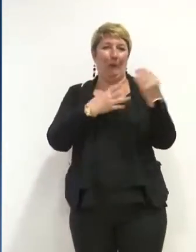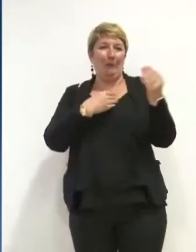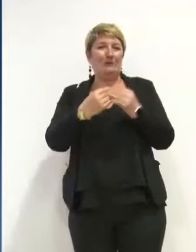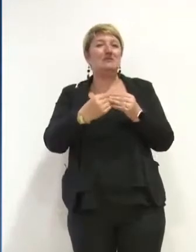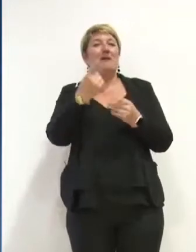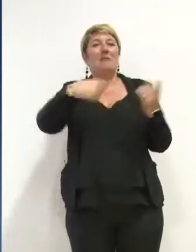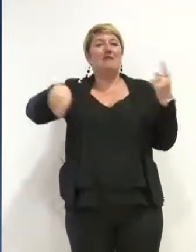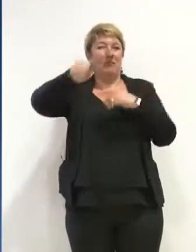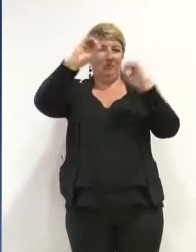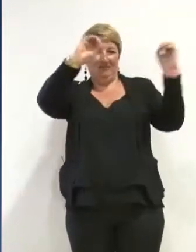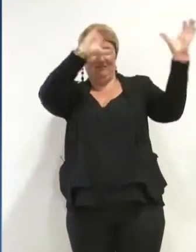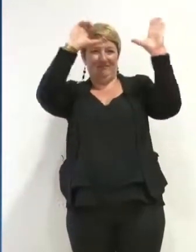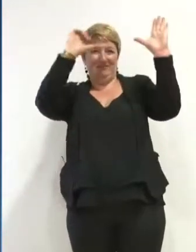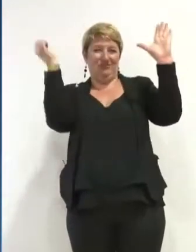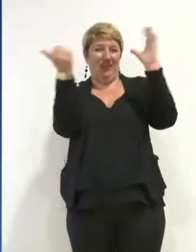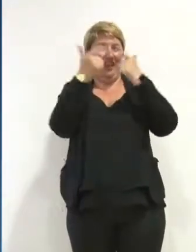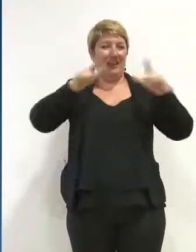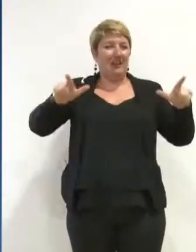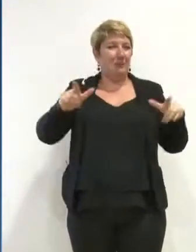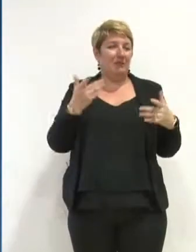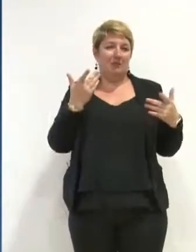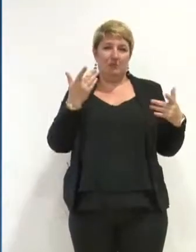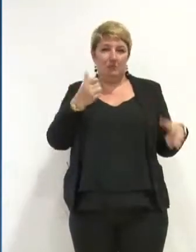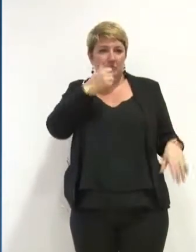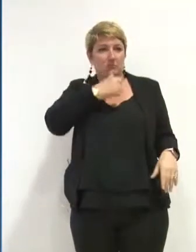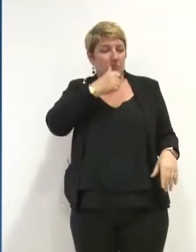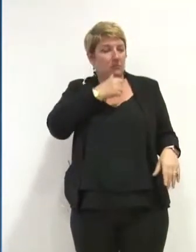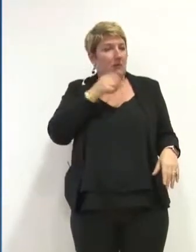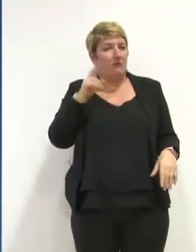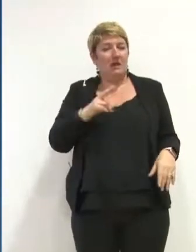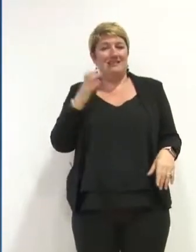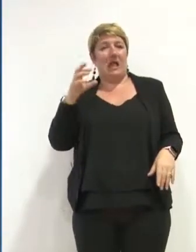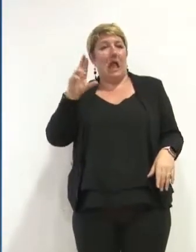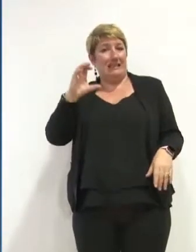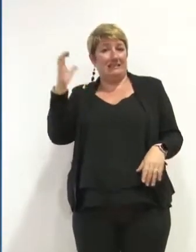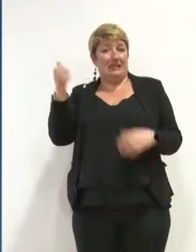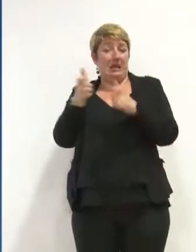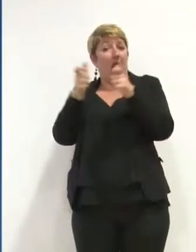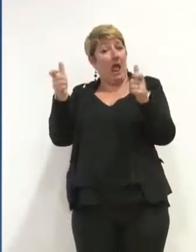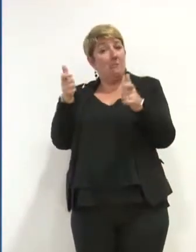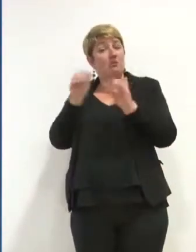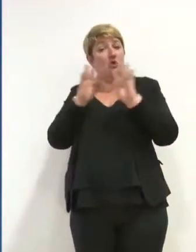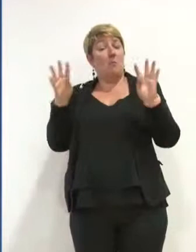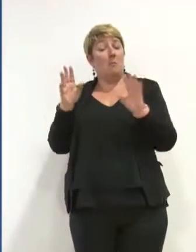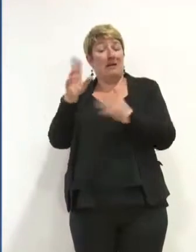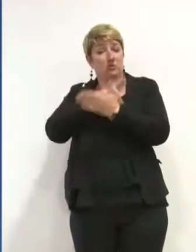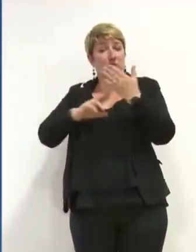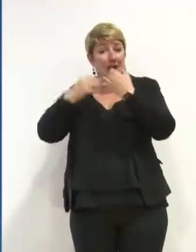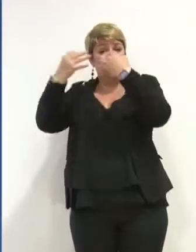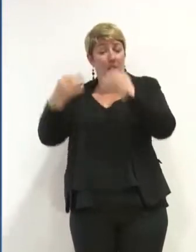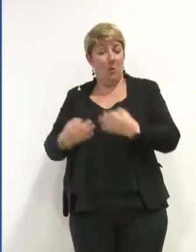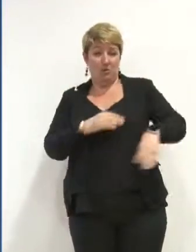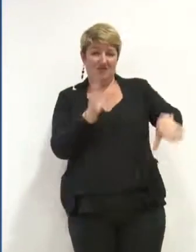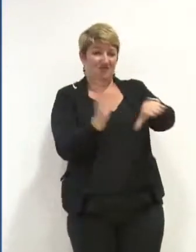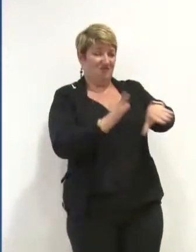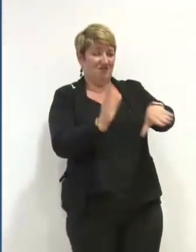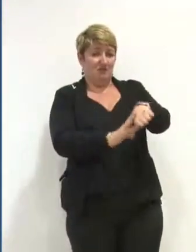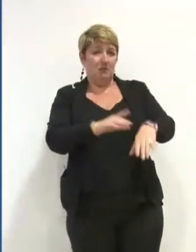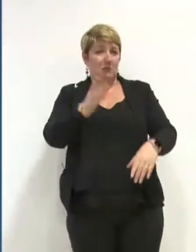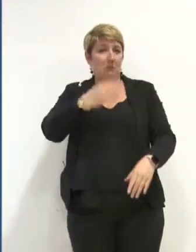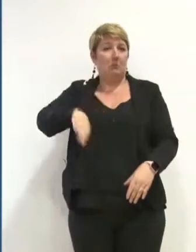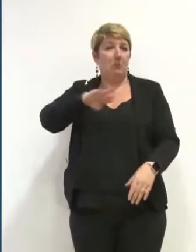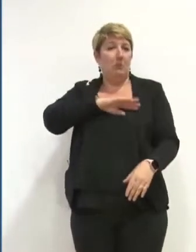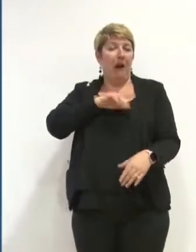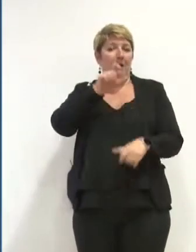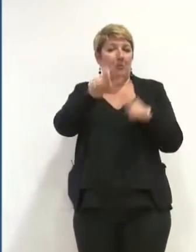payer. Dénoncée par la CRC, la Chambre régionale des comptes elle-même, pour le défaut d'information et l'ambiance dans laquelle le